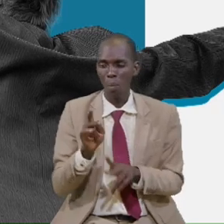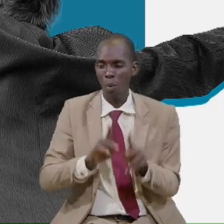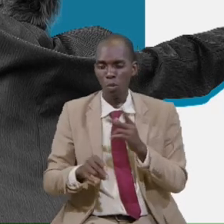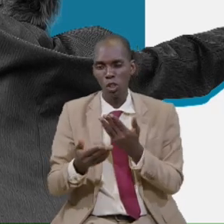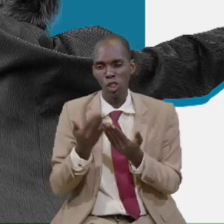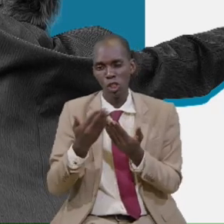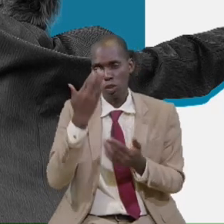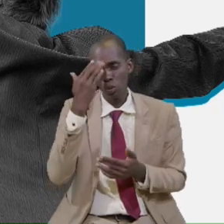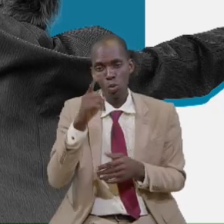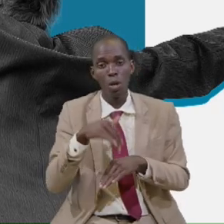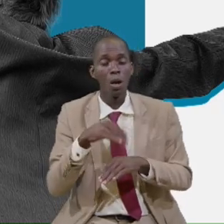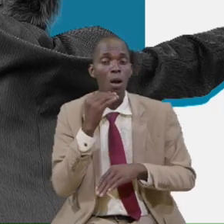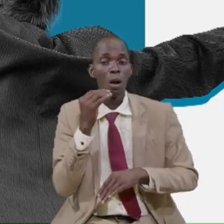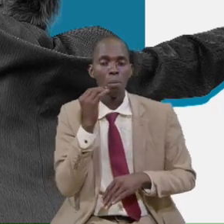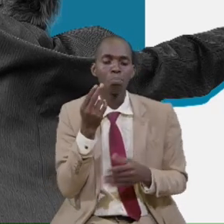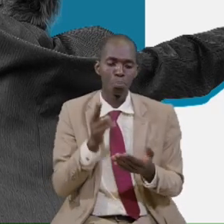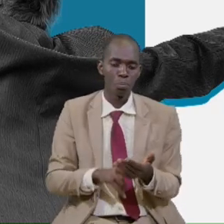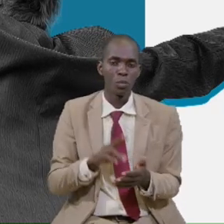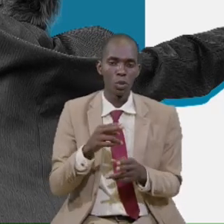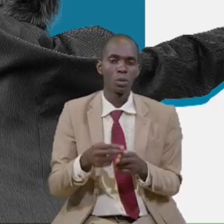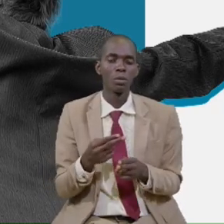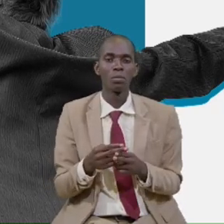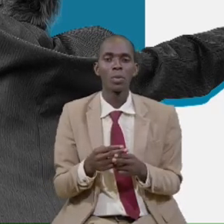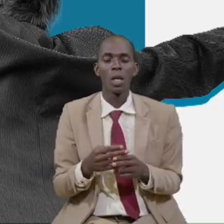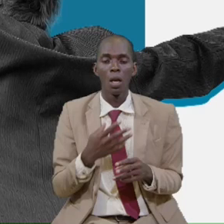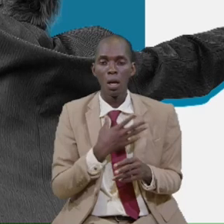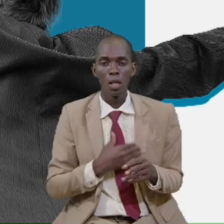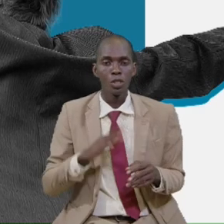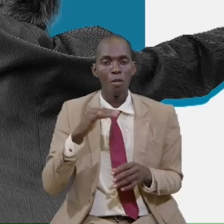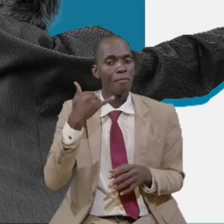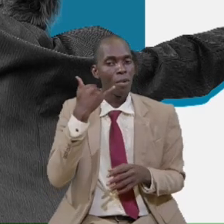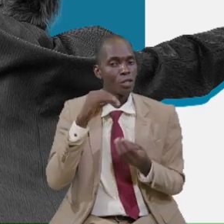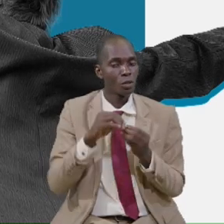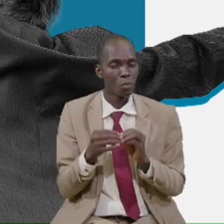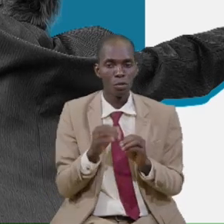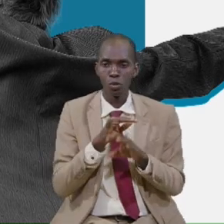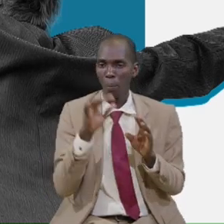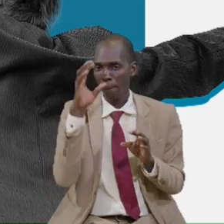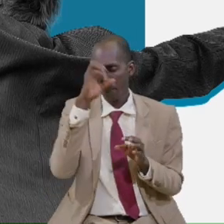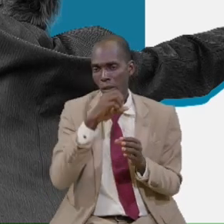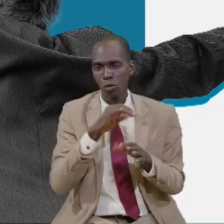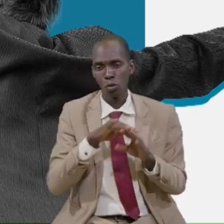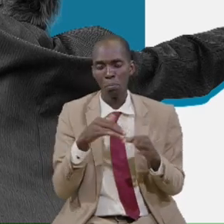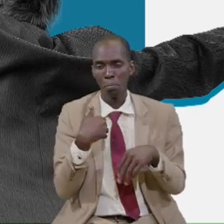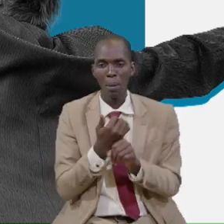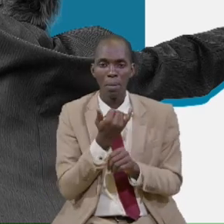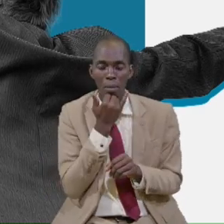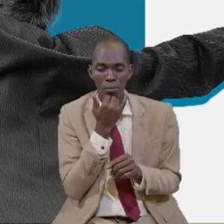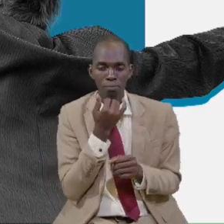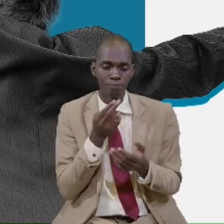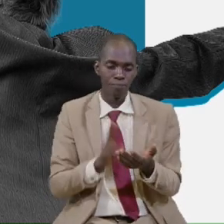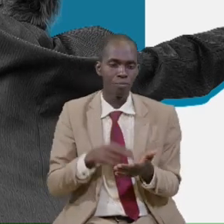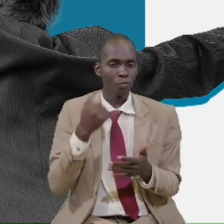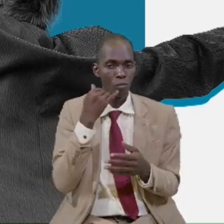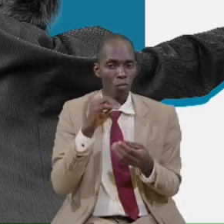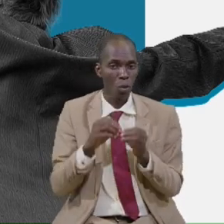numéro, donnez-nous les numéros afin qu'on puisse vous assister. Si vous êtes en ligne et